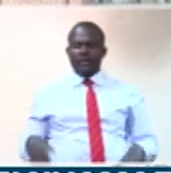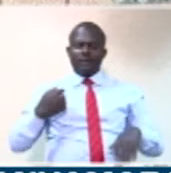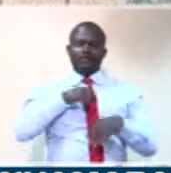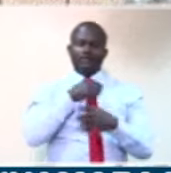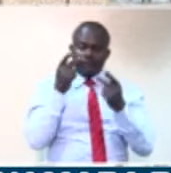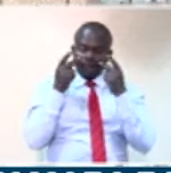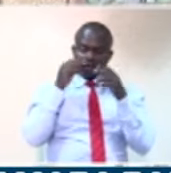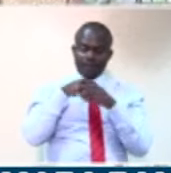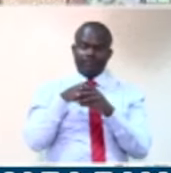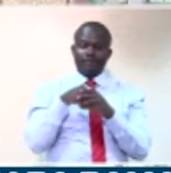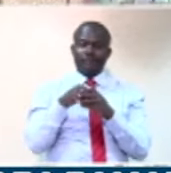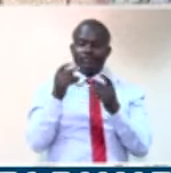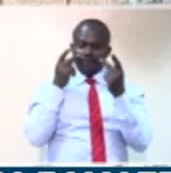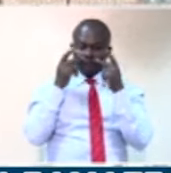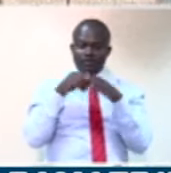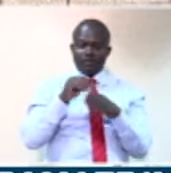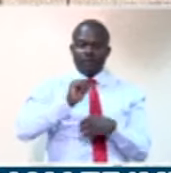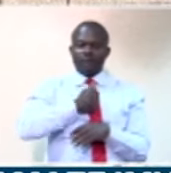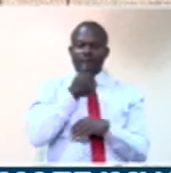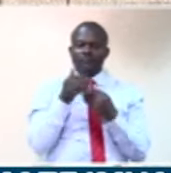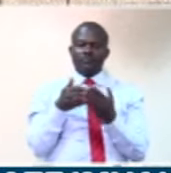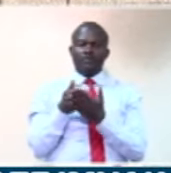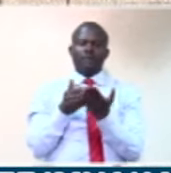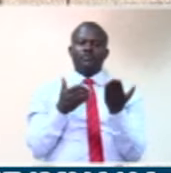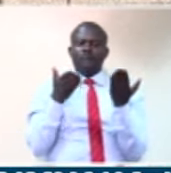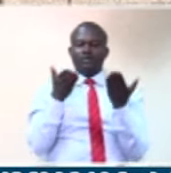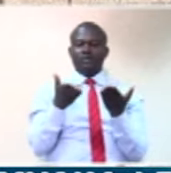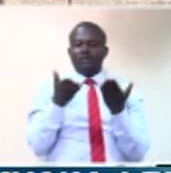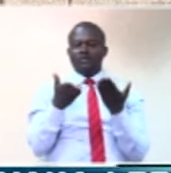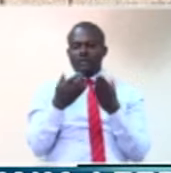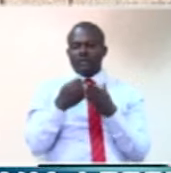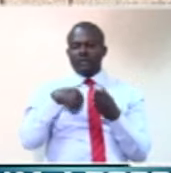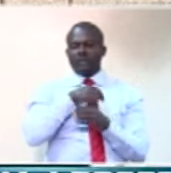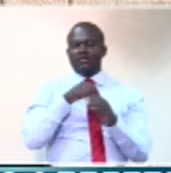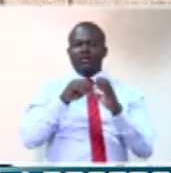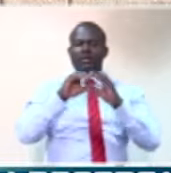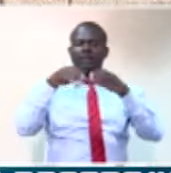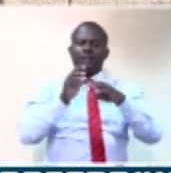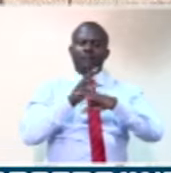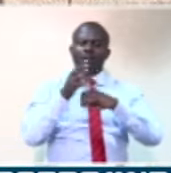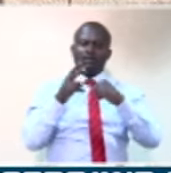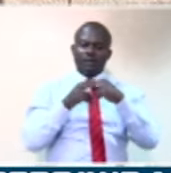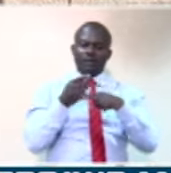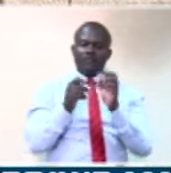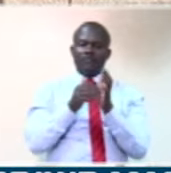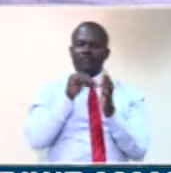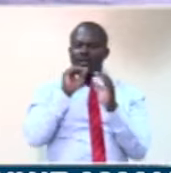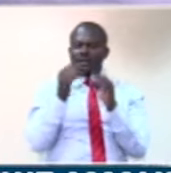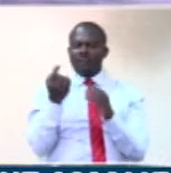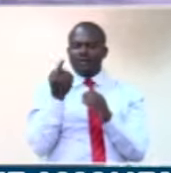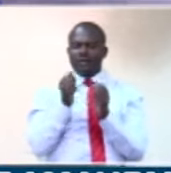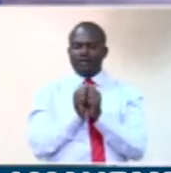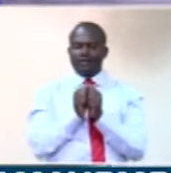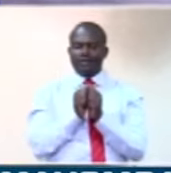wenda muzo ndeba mpereye no kuyanje hano kwimurwa twa dufite ikipe zigeze muri 7 ariko nta kipe nimwe igihari.